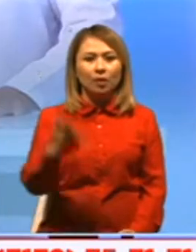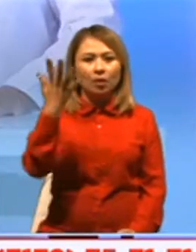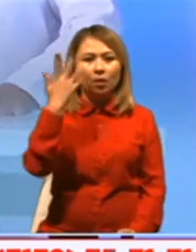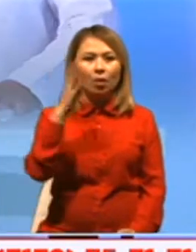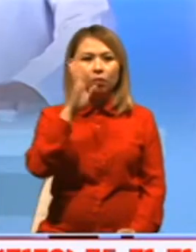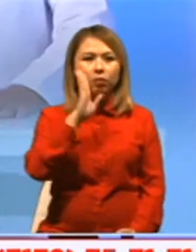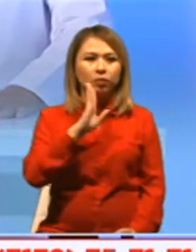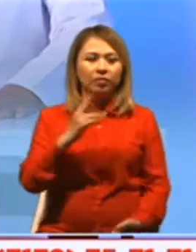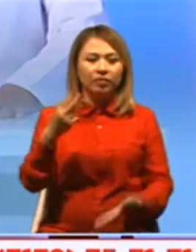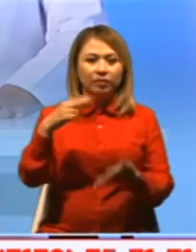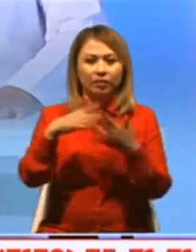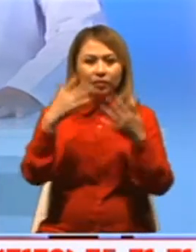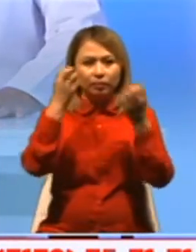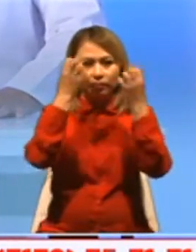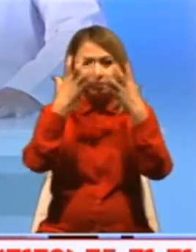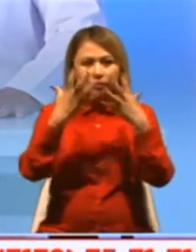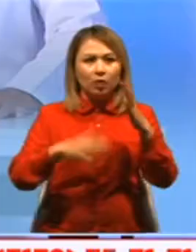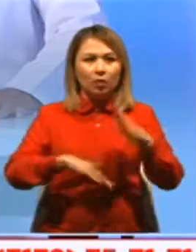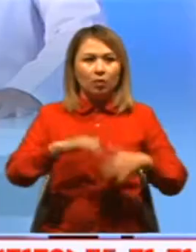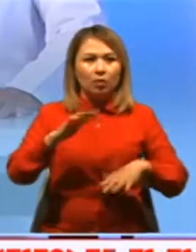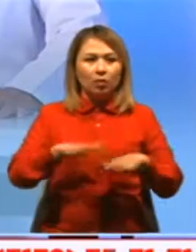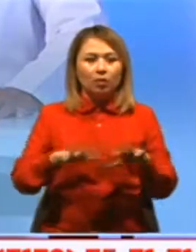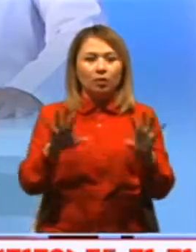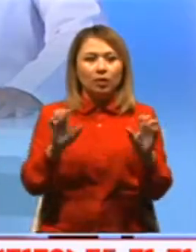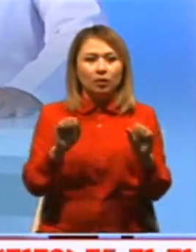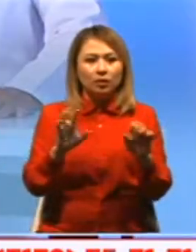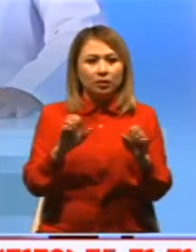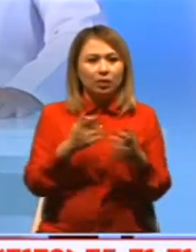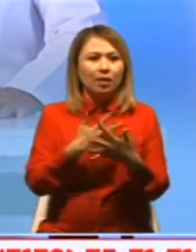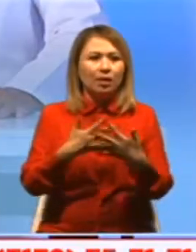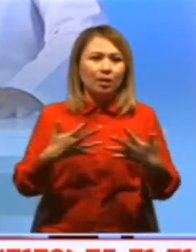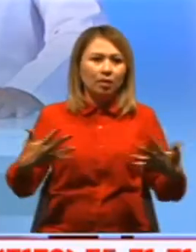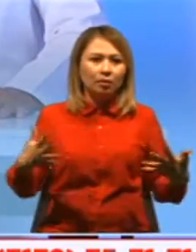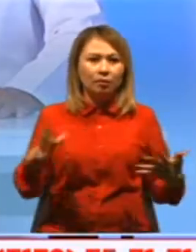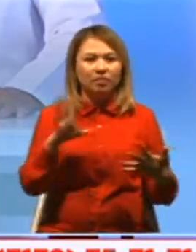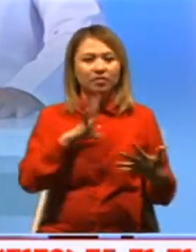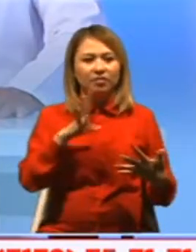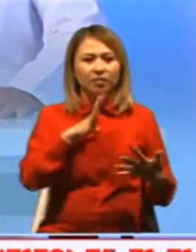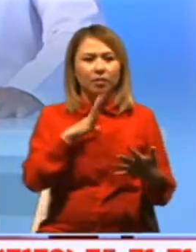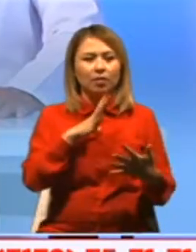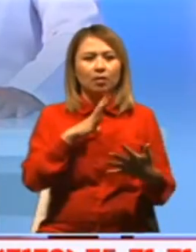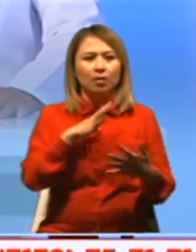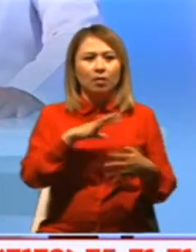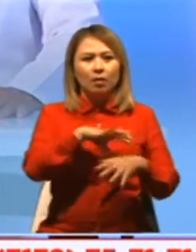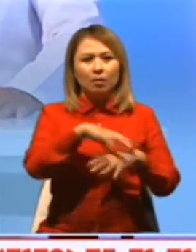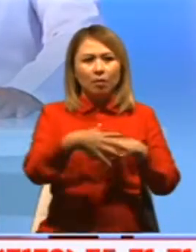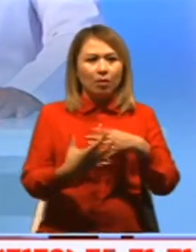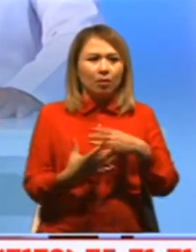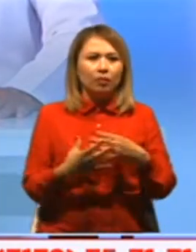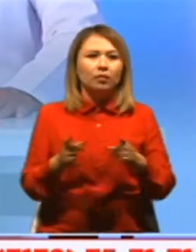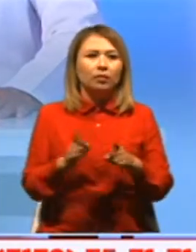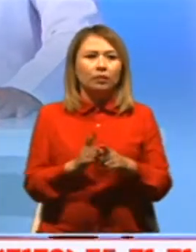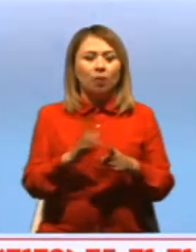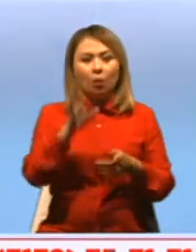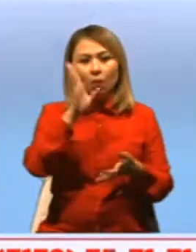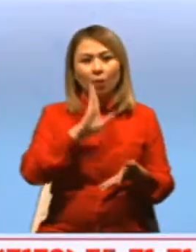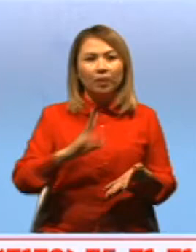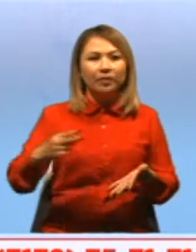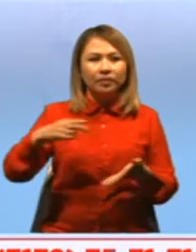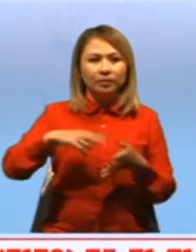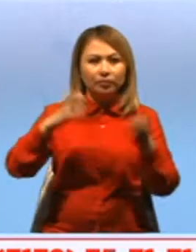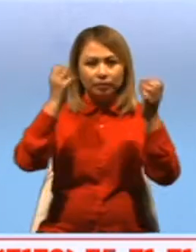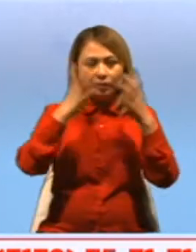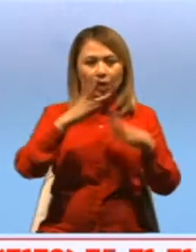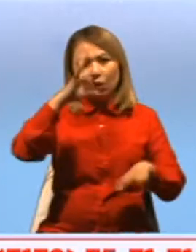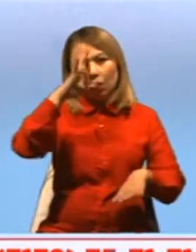көбісі ісініп кетеді ғой. Қолдарын тіпті былай саусақтарын ия алмай қалып жататын. Ол таңда тұрған кезде ісіну деген, яғни түнгі